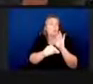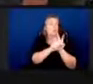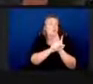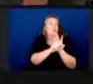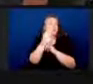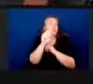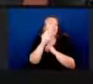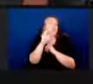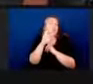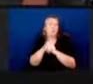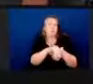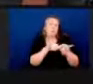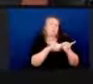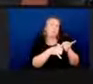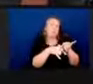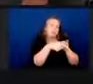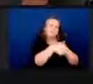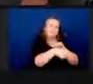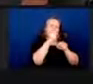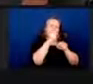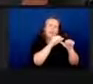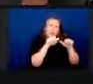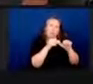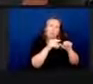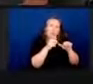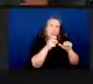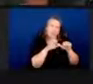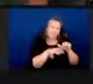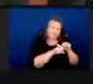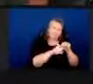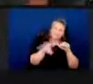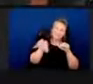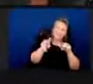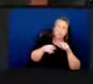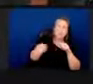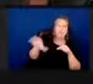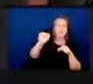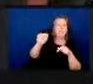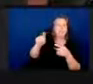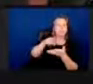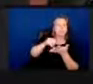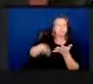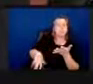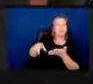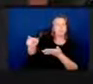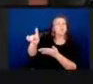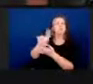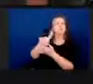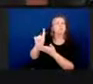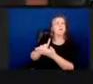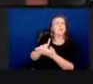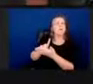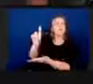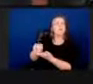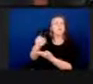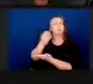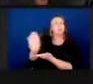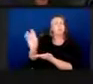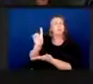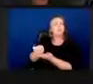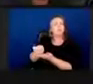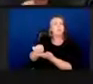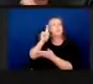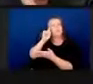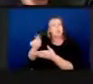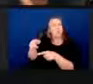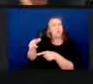للطلبة الذين يتعلمون طبعا الخوارزمية وما إلى ذلك طبعا هم لديهم حاجة طبعا